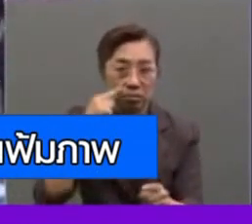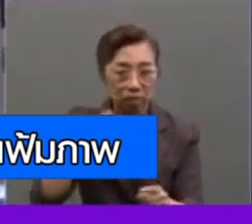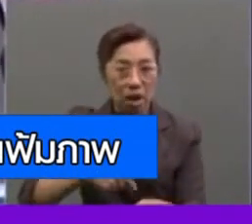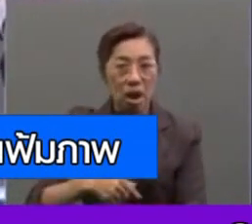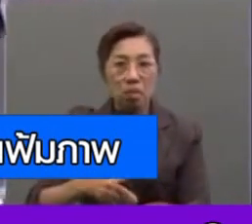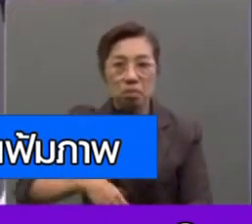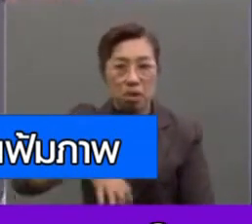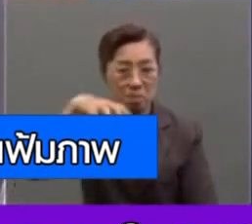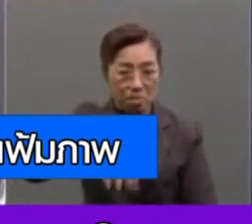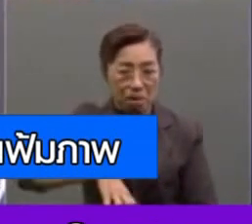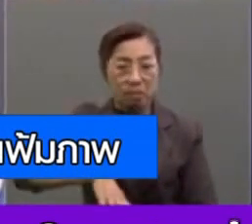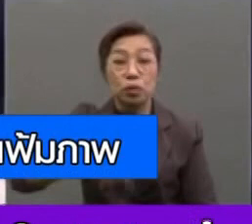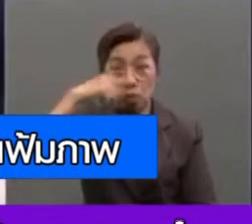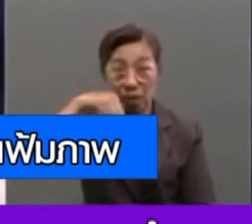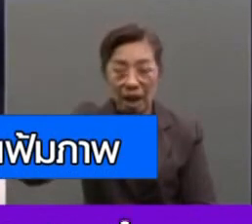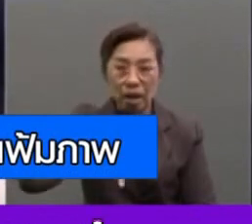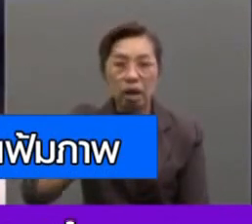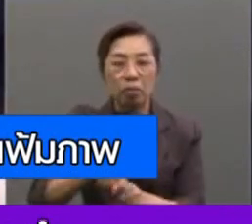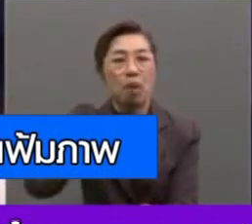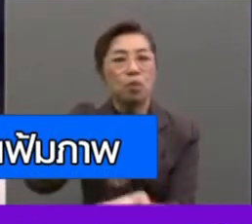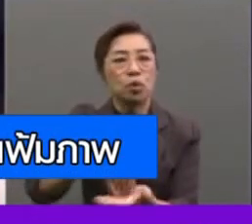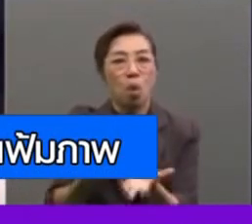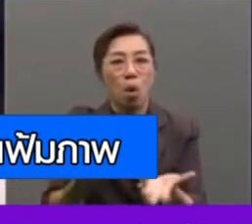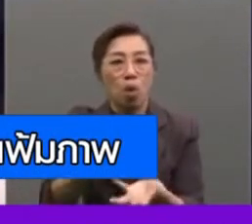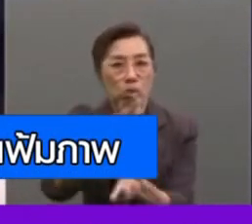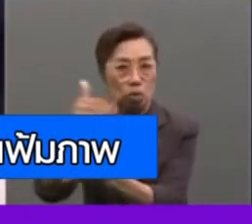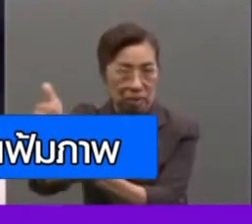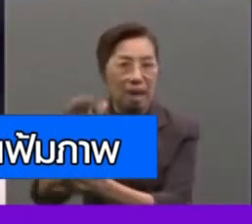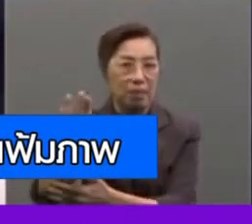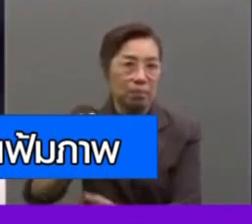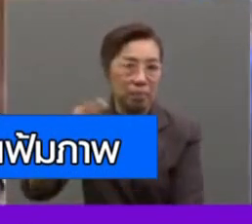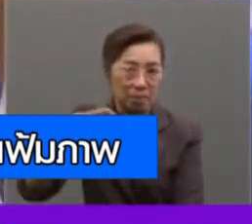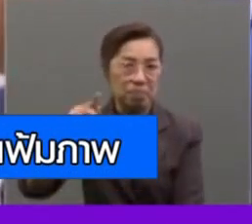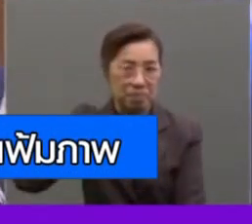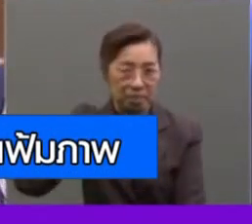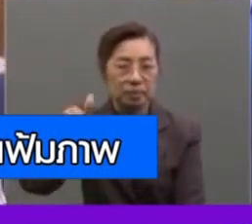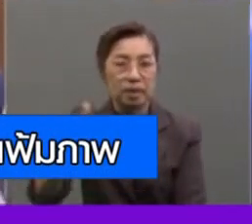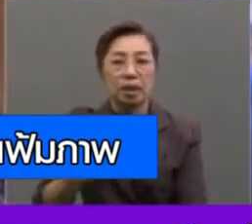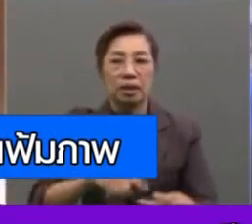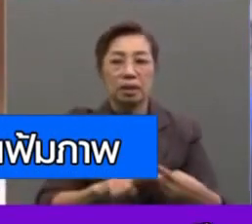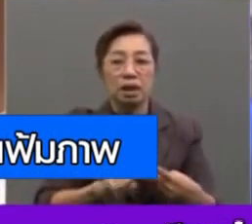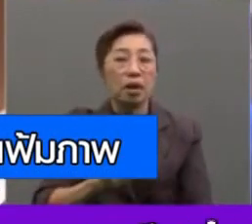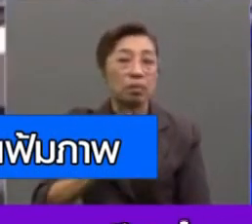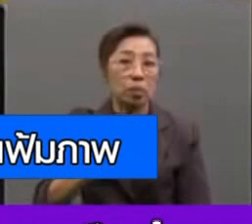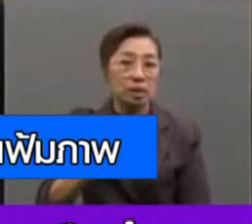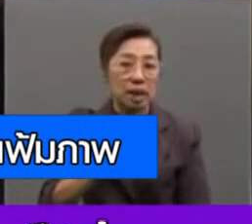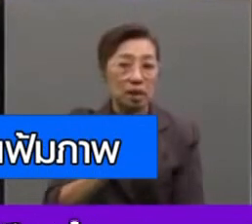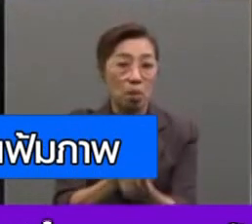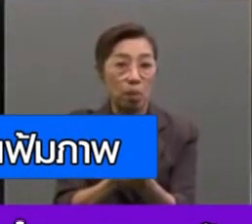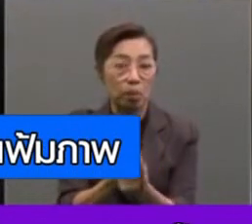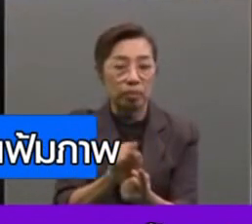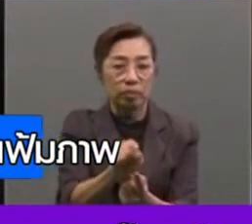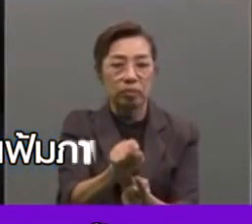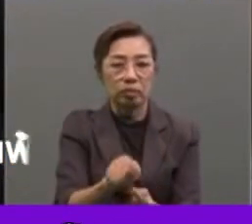ด้วยเพื่อที่จะพบกับนักธุรกิจสหรัฐนะครับแล้วก็เชื่อว่ากิจกรรมนี้เนี่ยจะเปรียบเเหมือนสะพานเชื่อมต่อเพื่อ